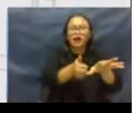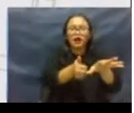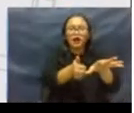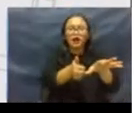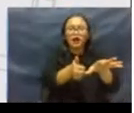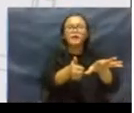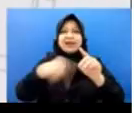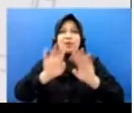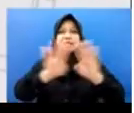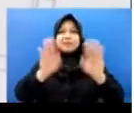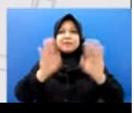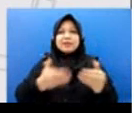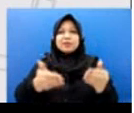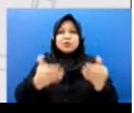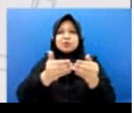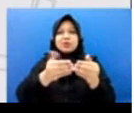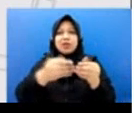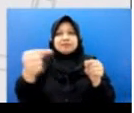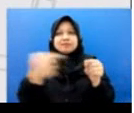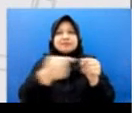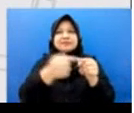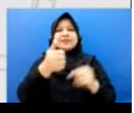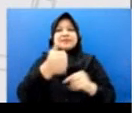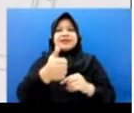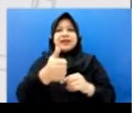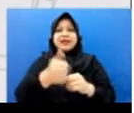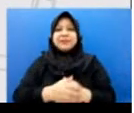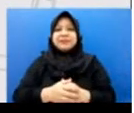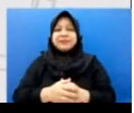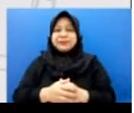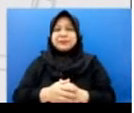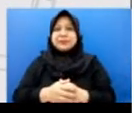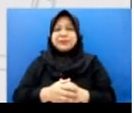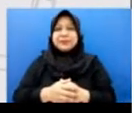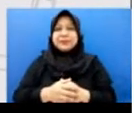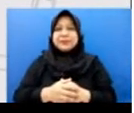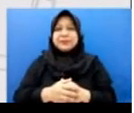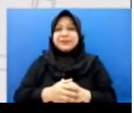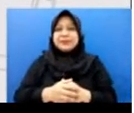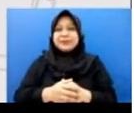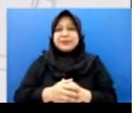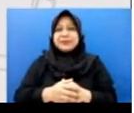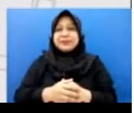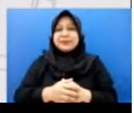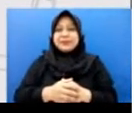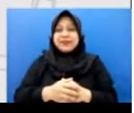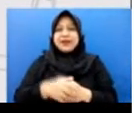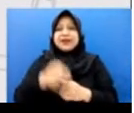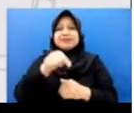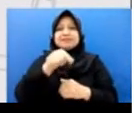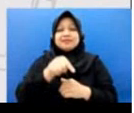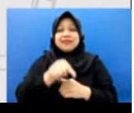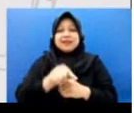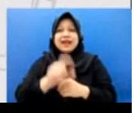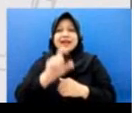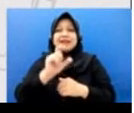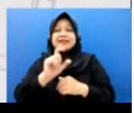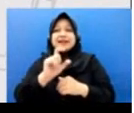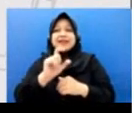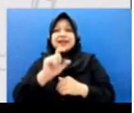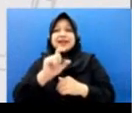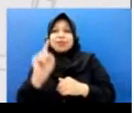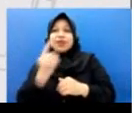Perpanjangan jangkauan itu adalah menu utama dari algoritmenya internet dan